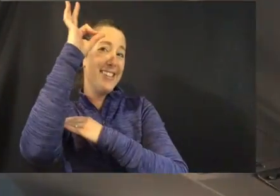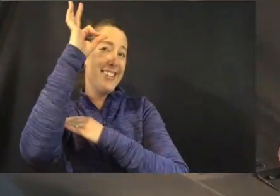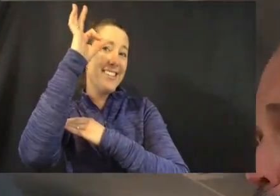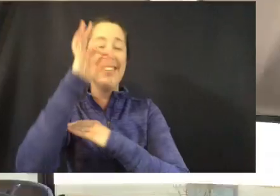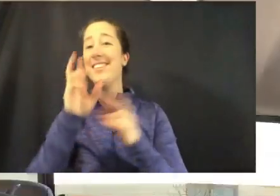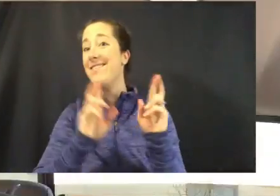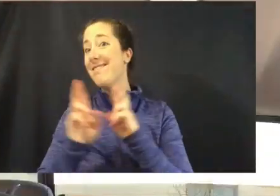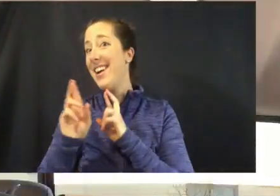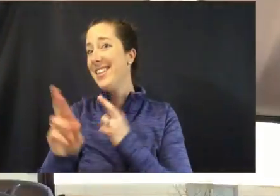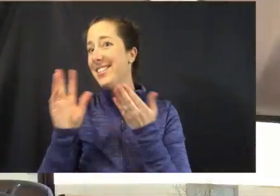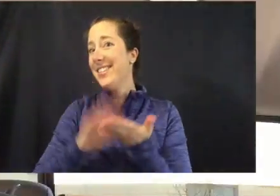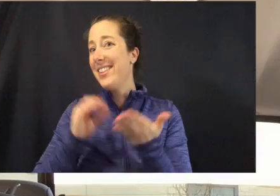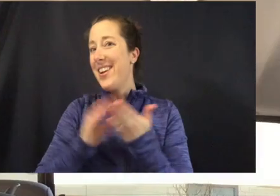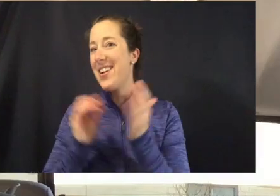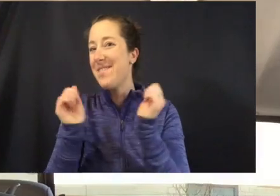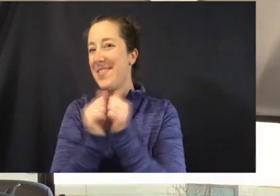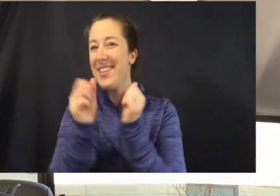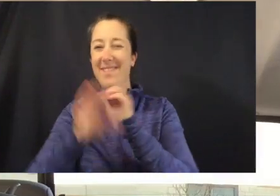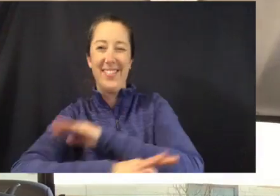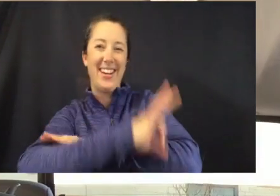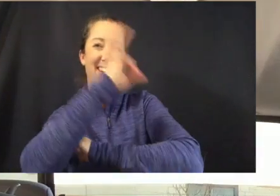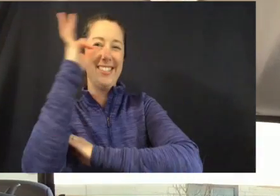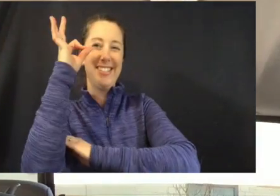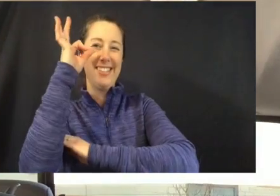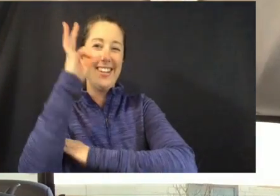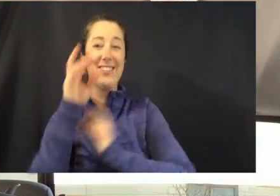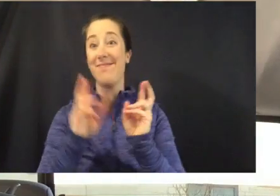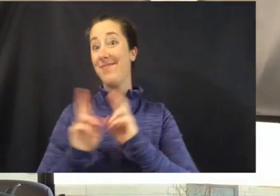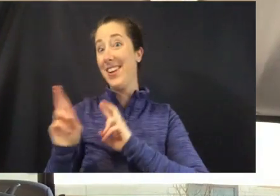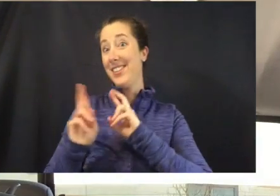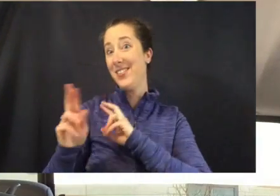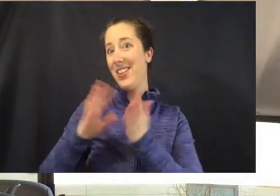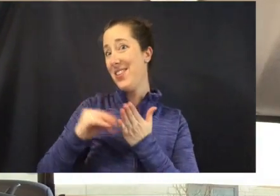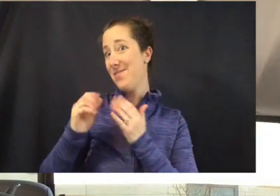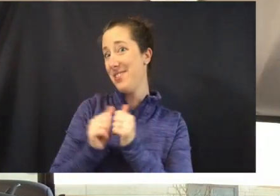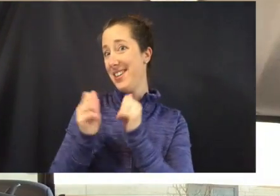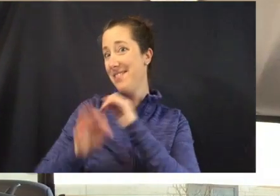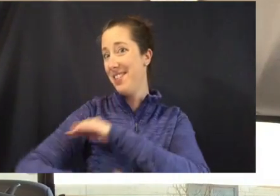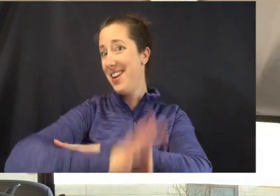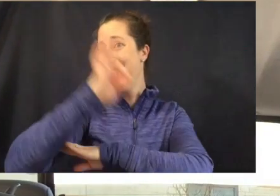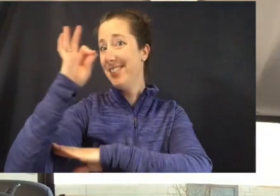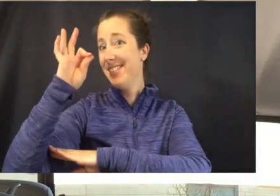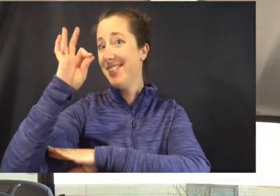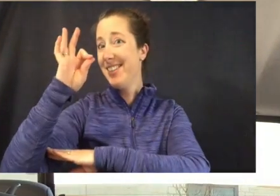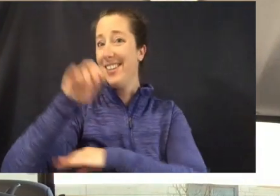Rise and shine. I'm ready to learn with Rise and shine.